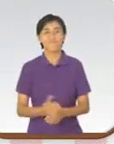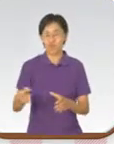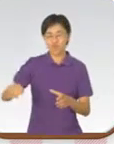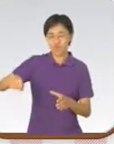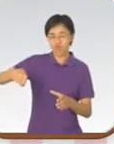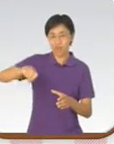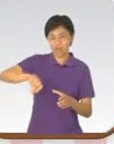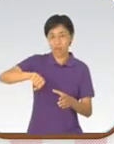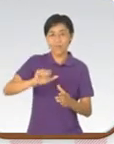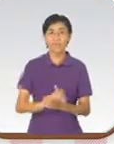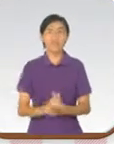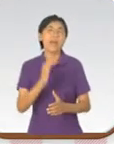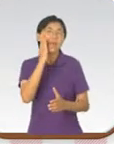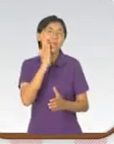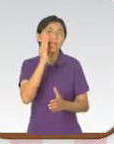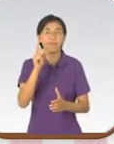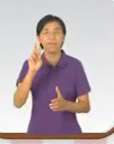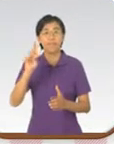ะ